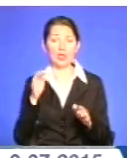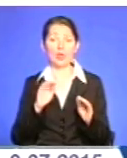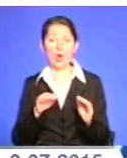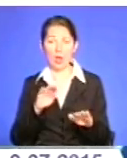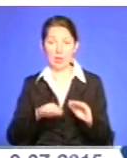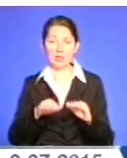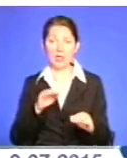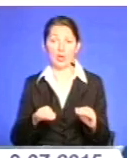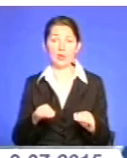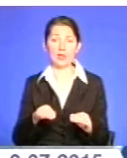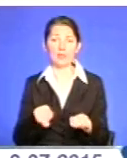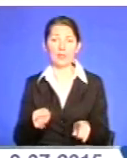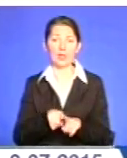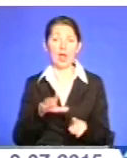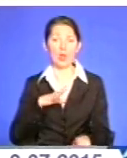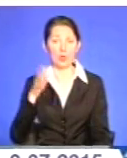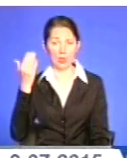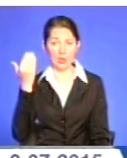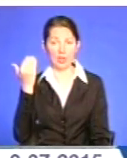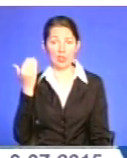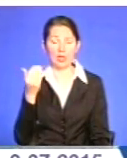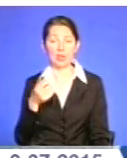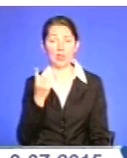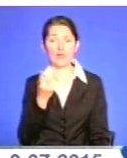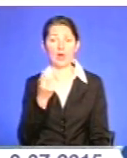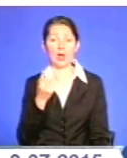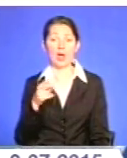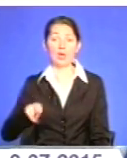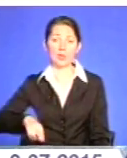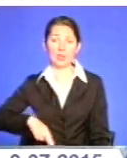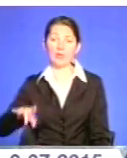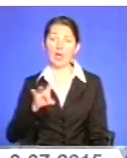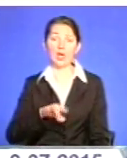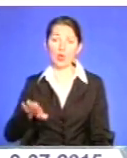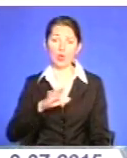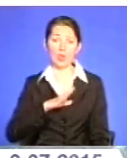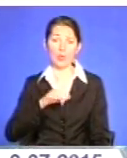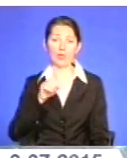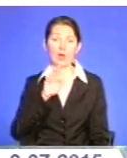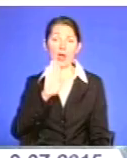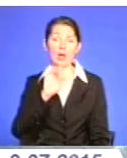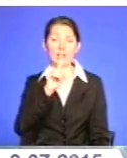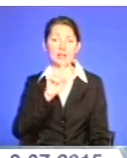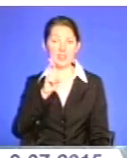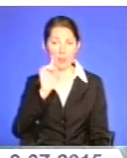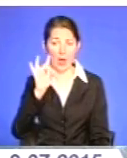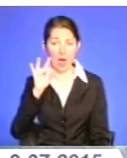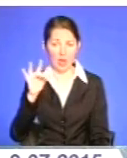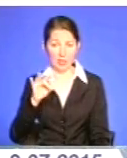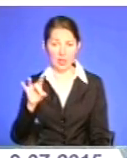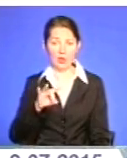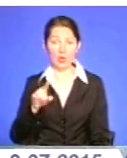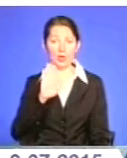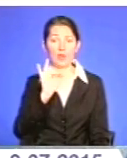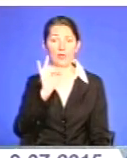І ну, так і було, колись було два адміністративних райони. У нас був Вишневецький район і Збаразький район. Тобто це сама краща модель,